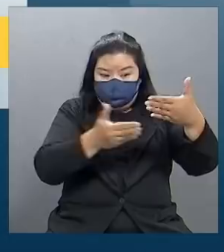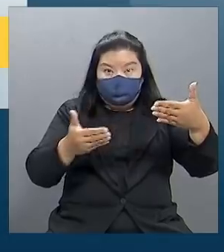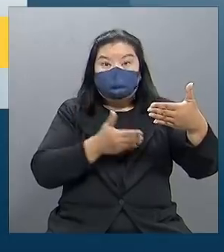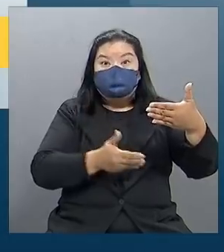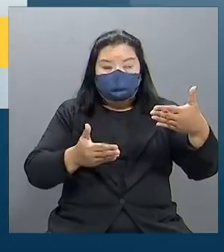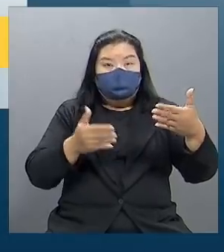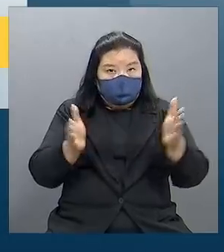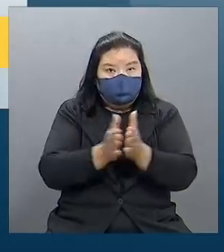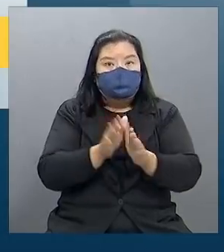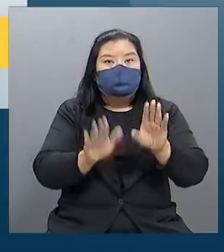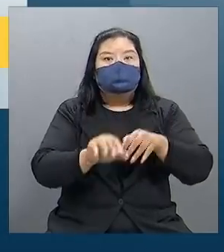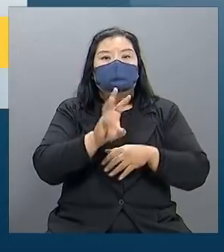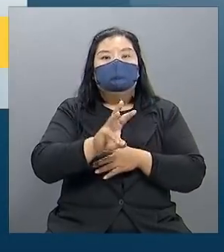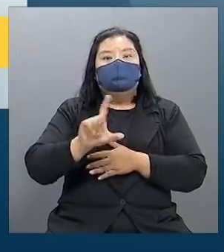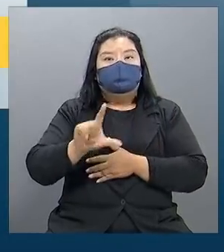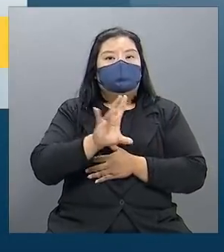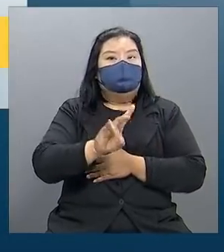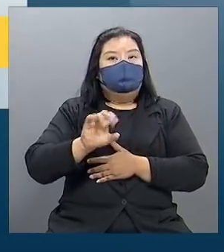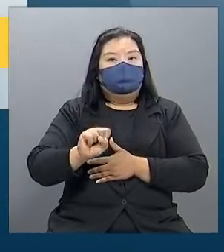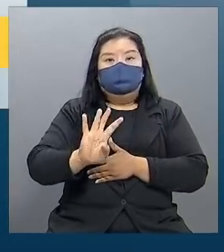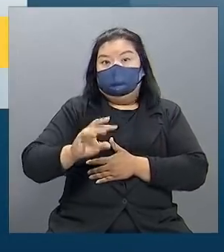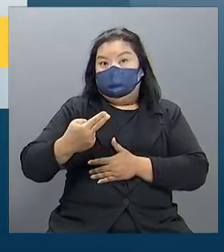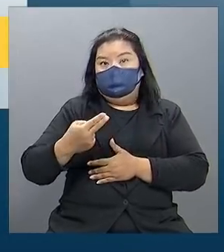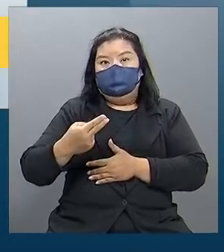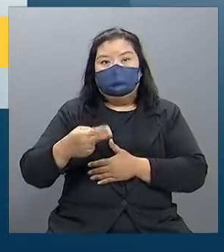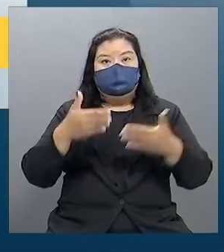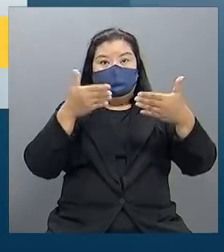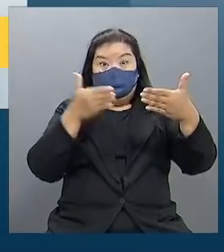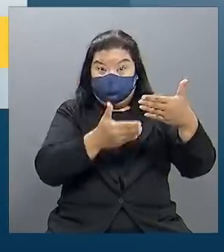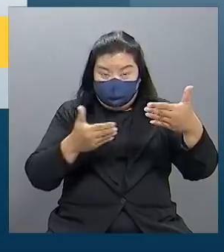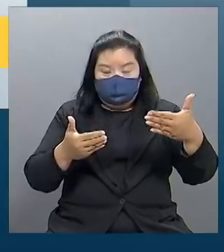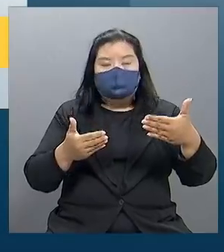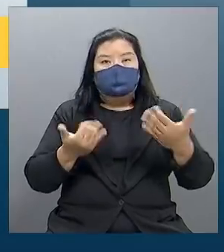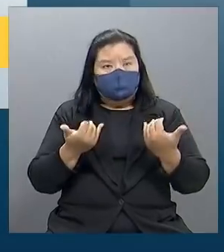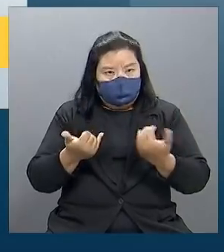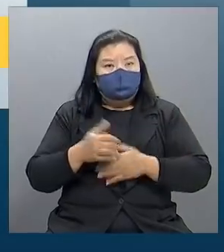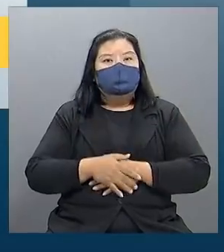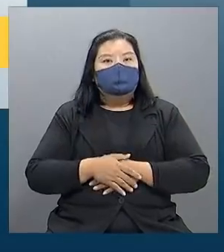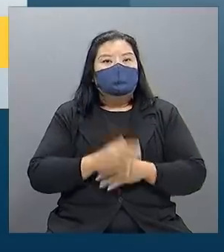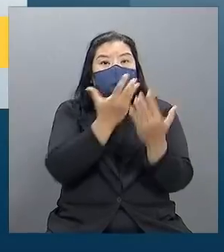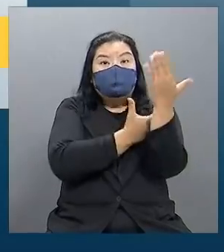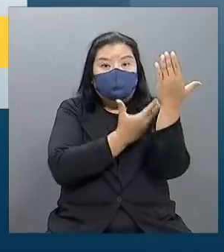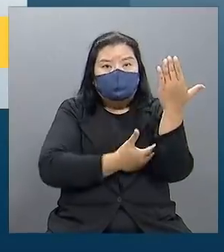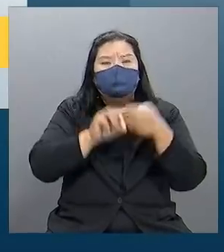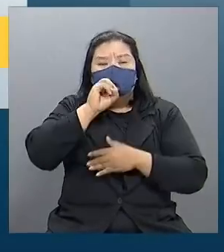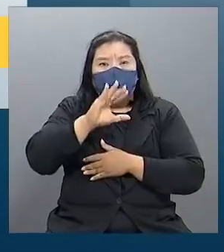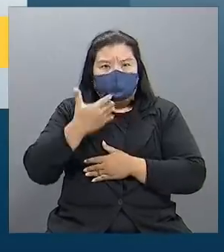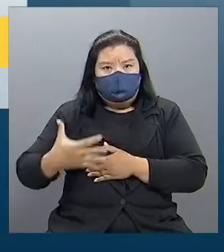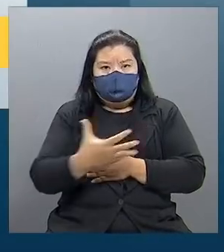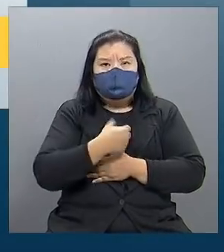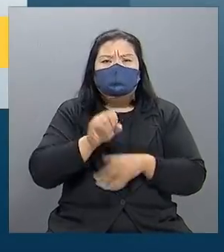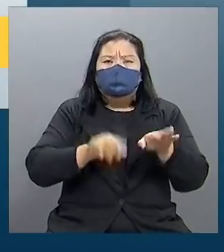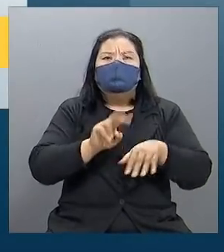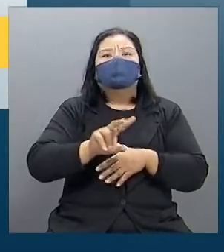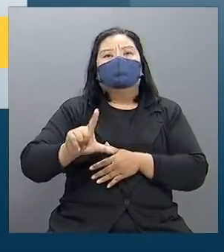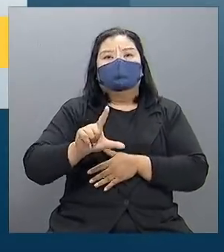า6,740,000 ใบสำนักงานสลากชี้แจงว่ายึดมาจากมังกรฟ้าประมาณ2ล้านใบมีผู้ค้าถูกตัด